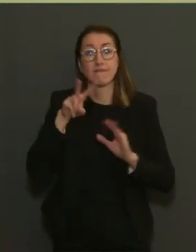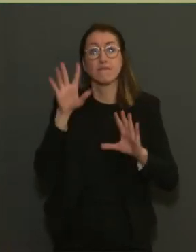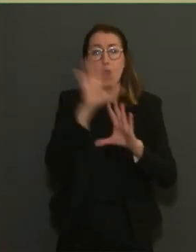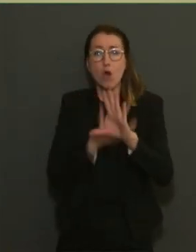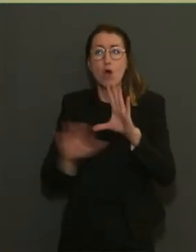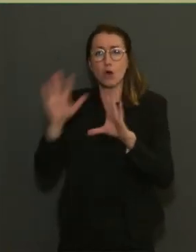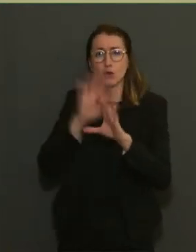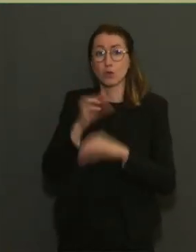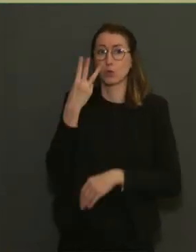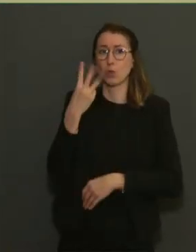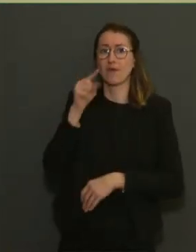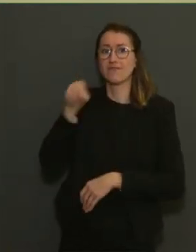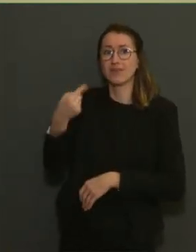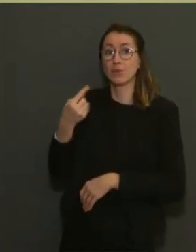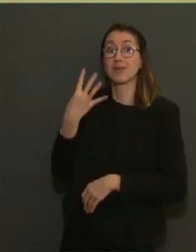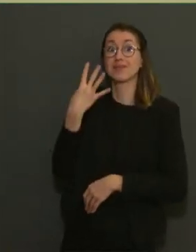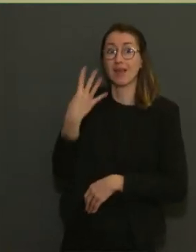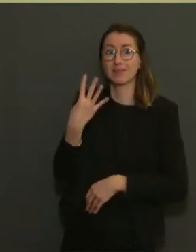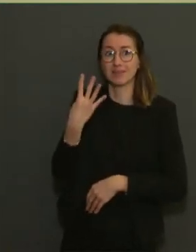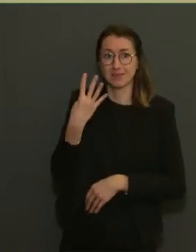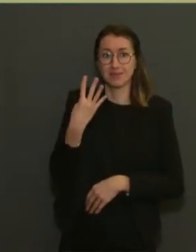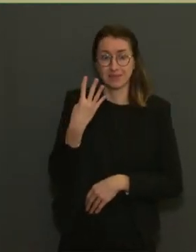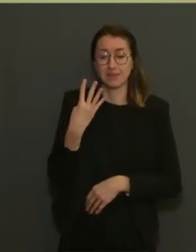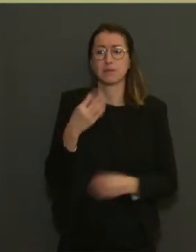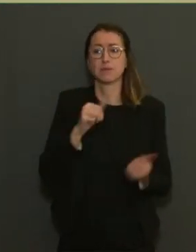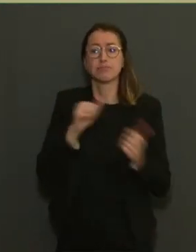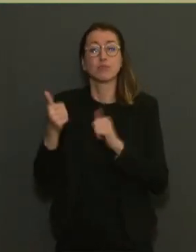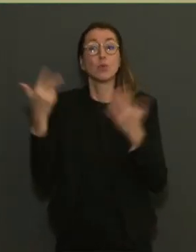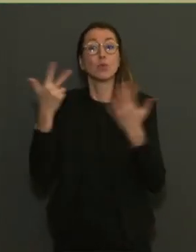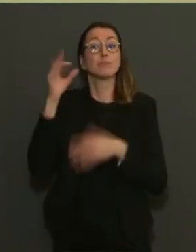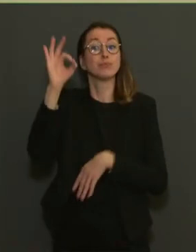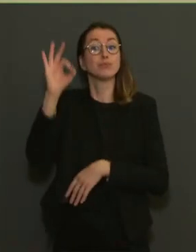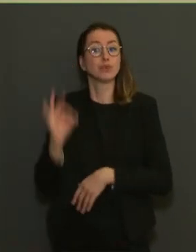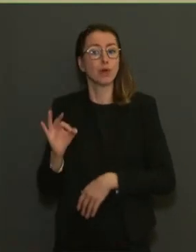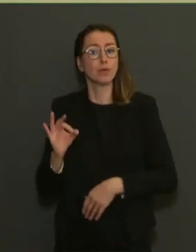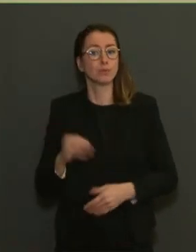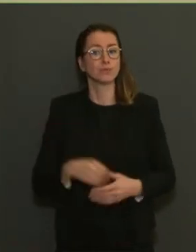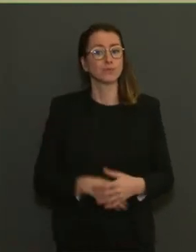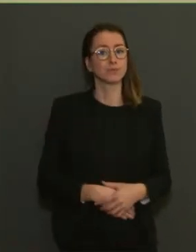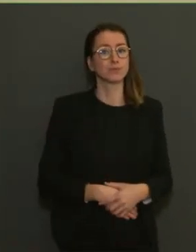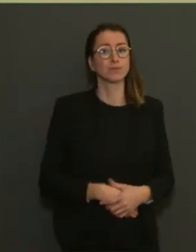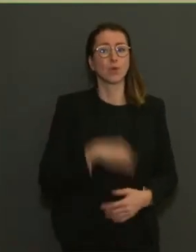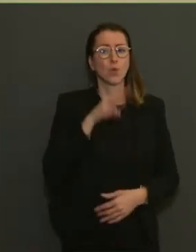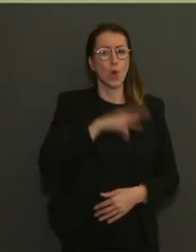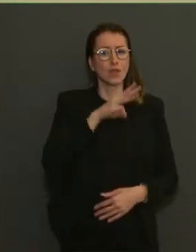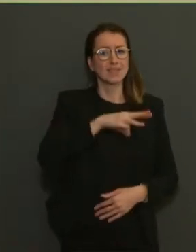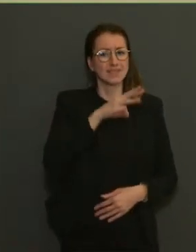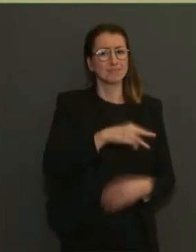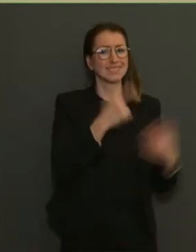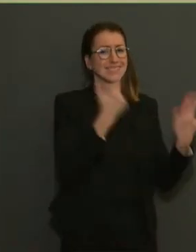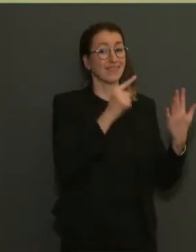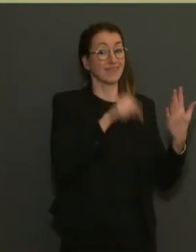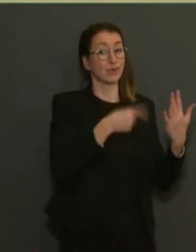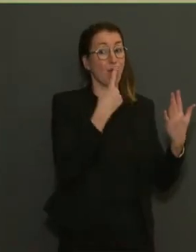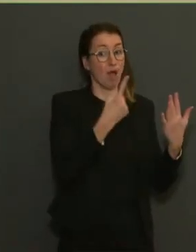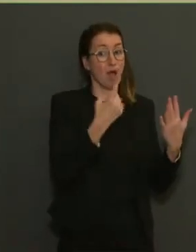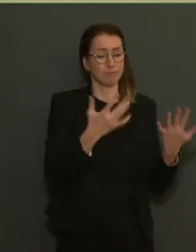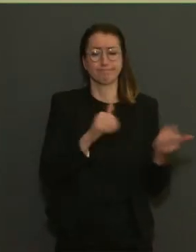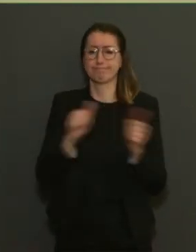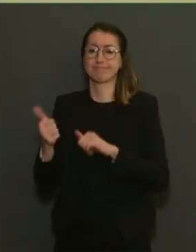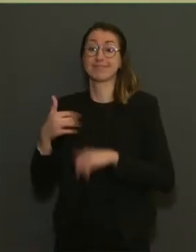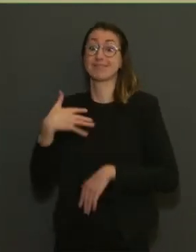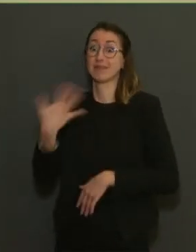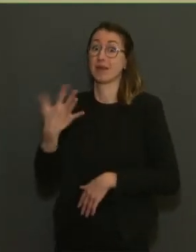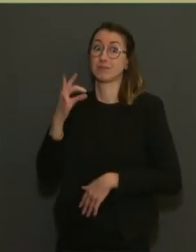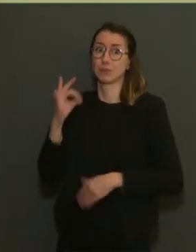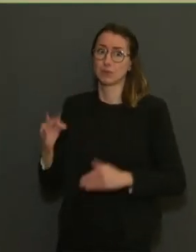8%. En Wallonie, de 7,1 à 15%, et à Bruxelles, de 1,9 à 11%. Donc vous